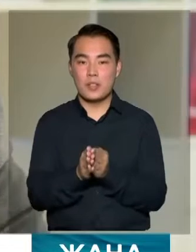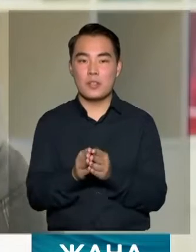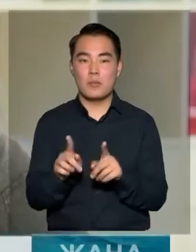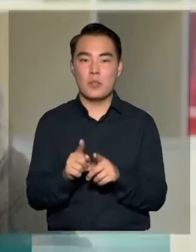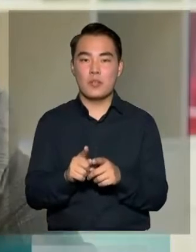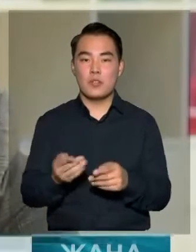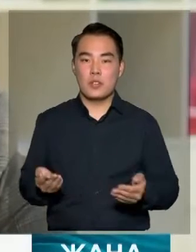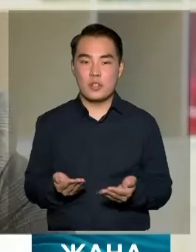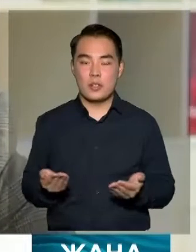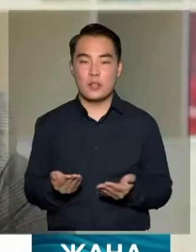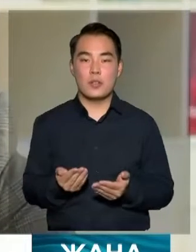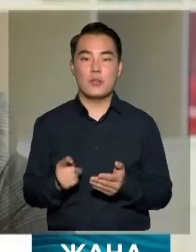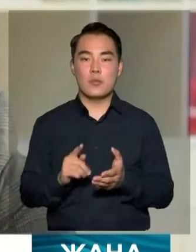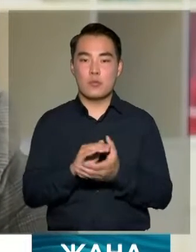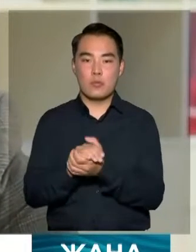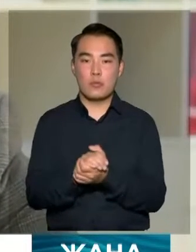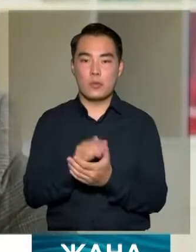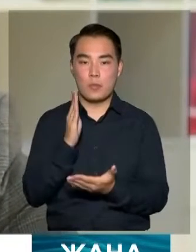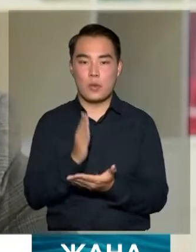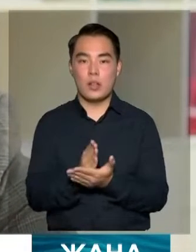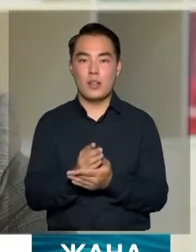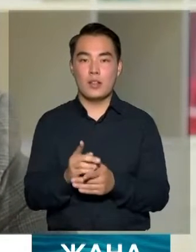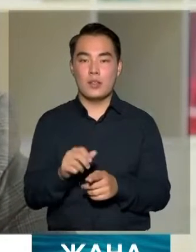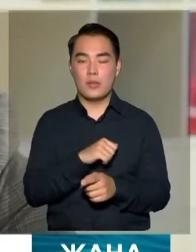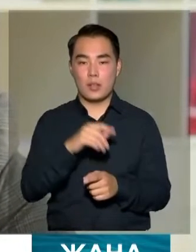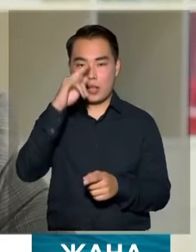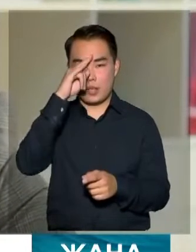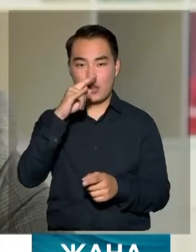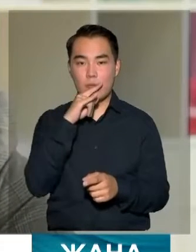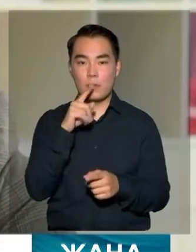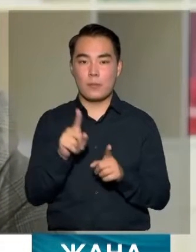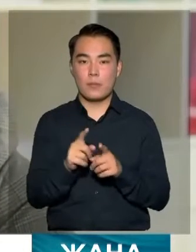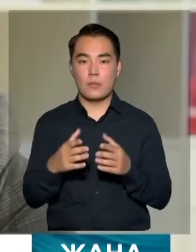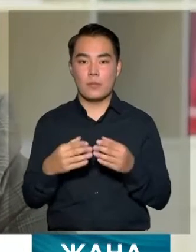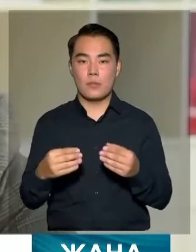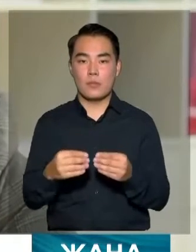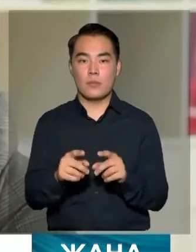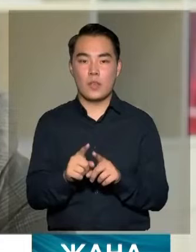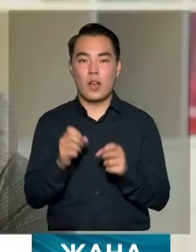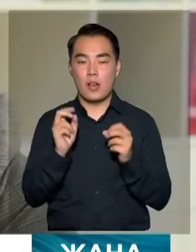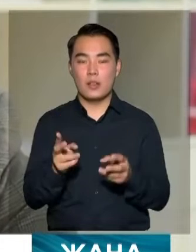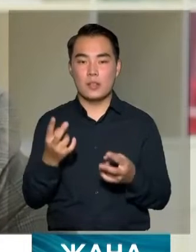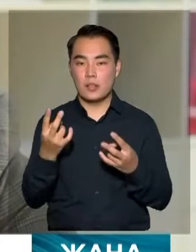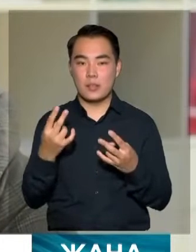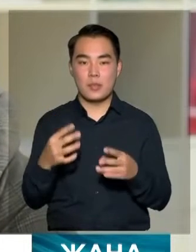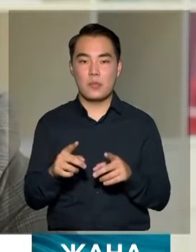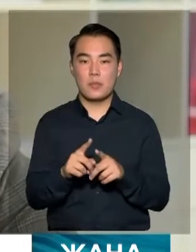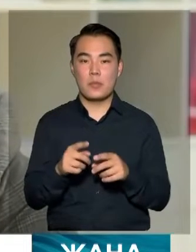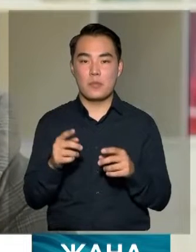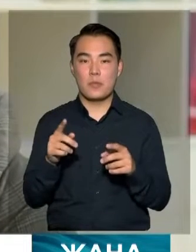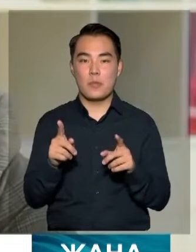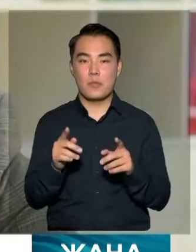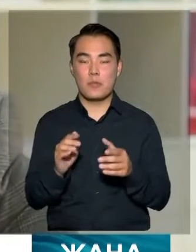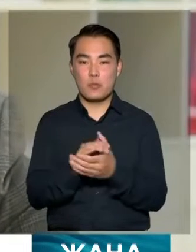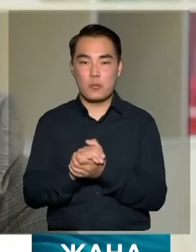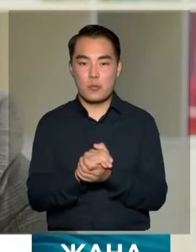сүріп. Елімізде тыныш, елімізде қауіпсіз. Мен шетел адам.